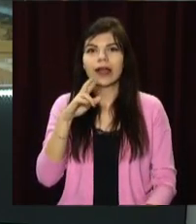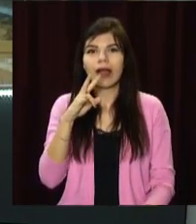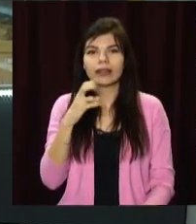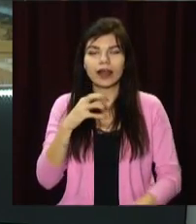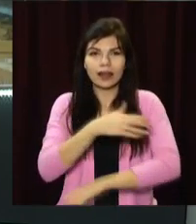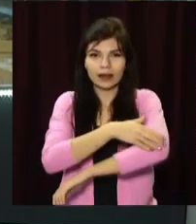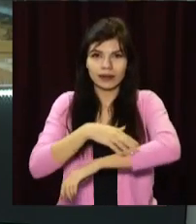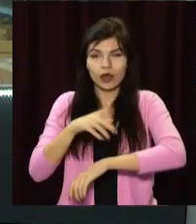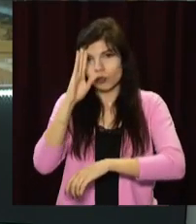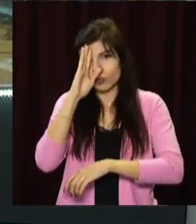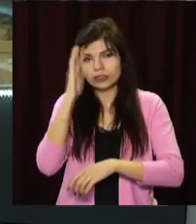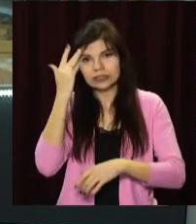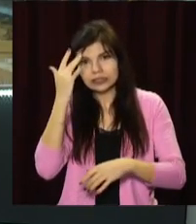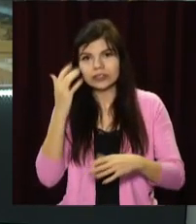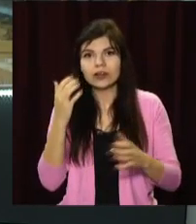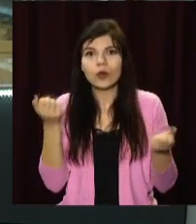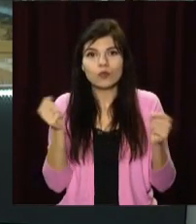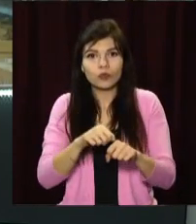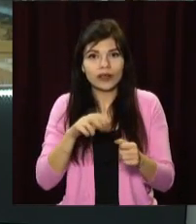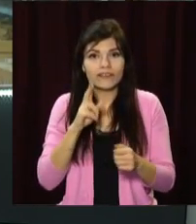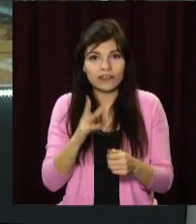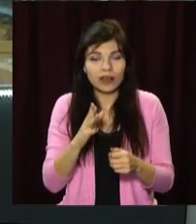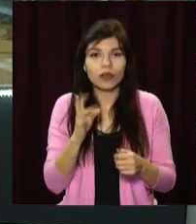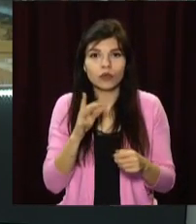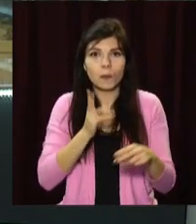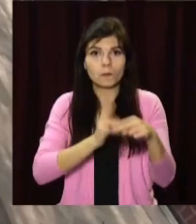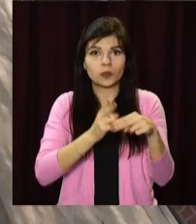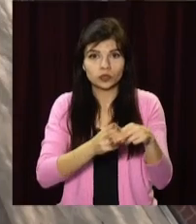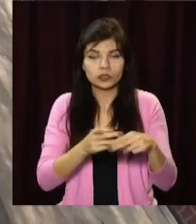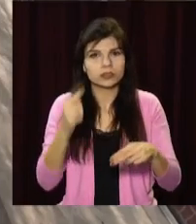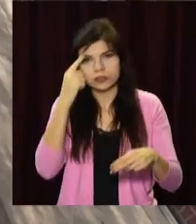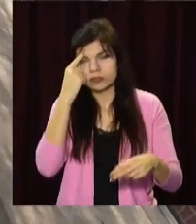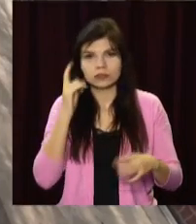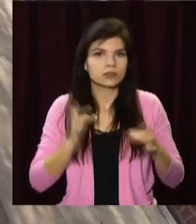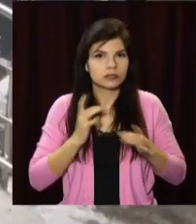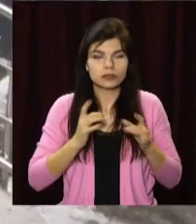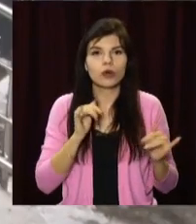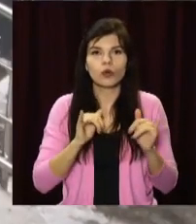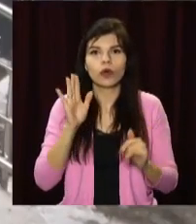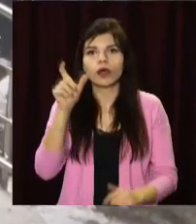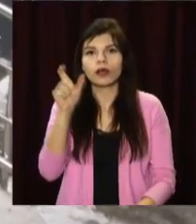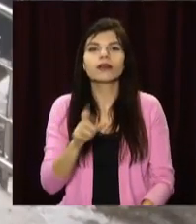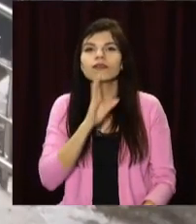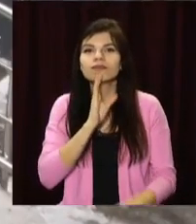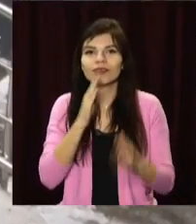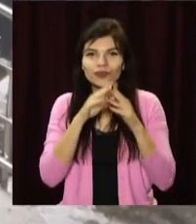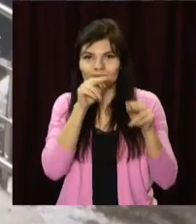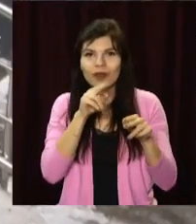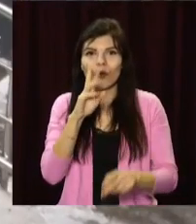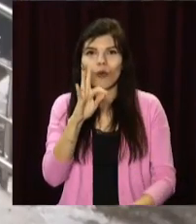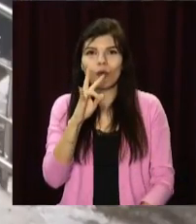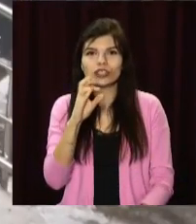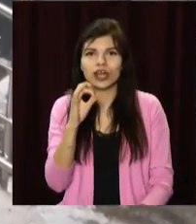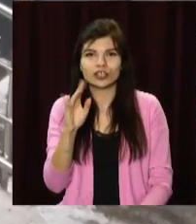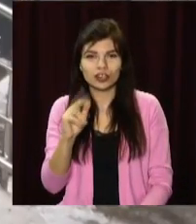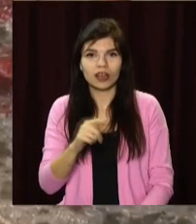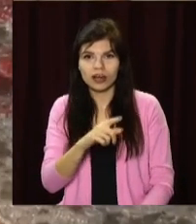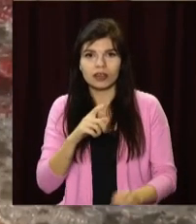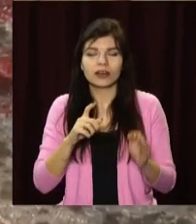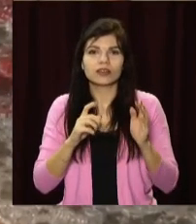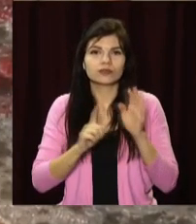грабіжник. Нагадаємо, все сталося на вулиці Янгеля. Там чоловік намагався пограбувати квартиру. Проте йому завадили, і він скоїв розбійний напад